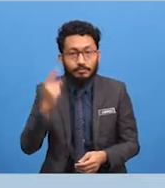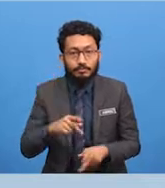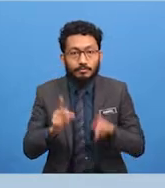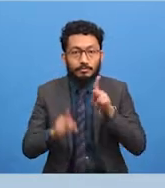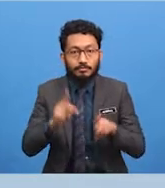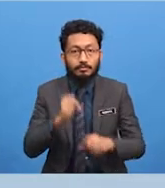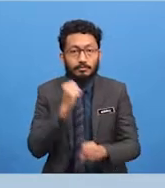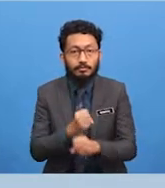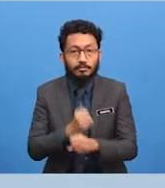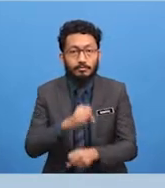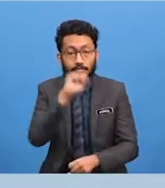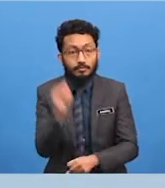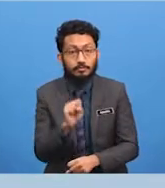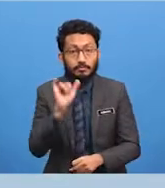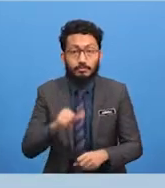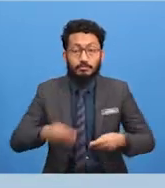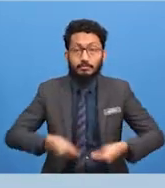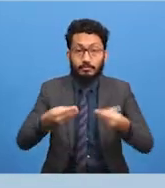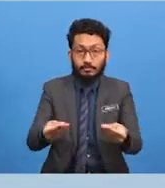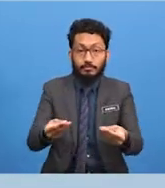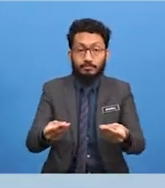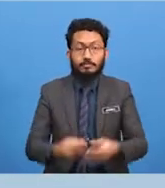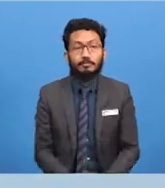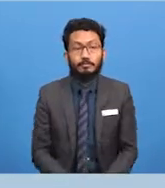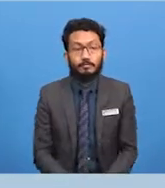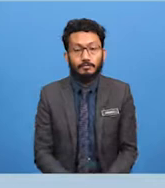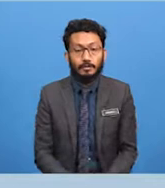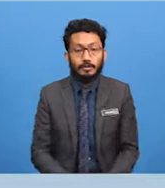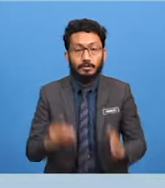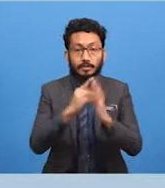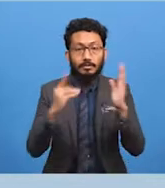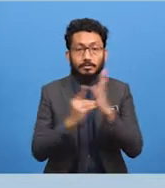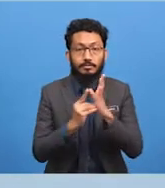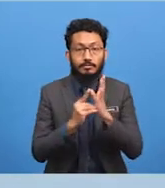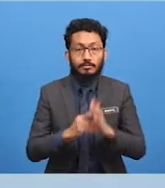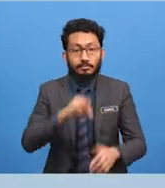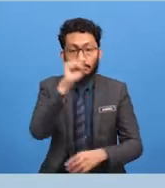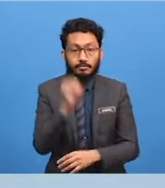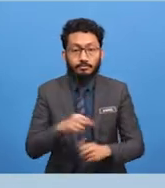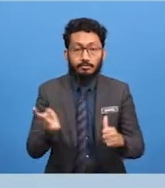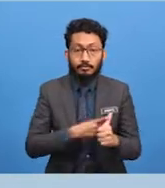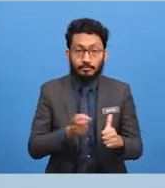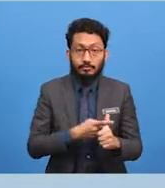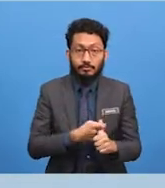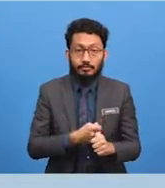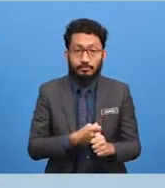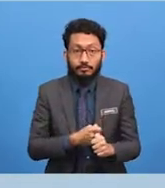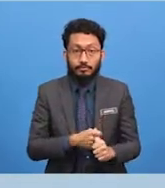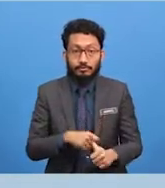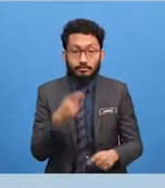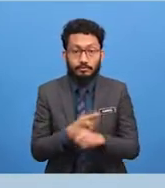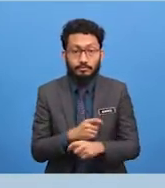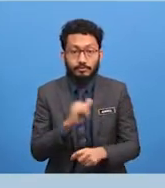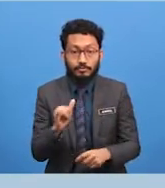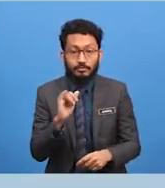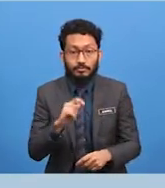tugas bagi soalan yang dikemukakan. Berdasarkan soalan 1, kata tugasnya